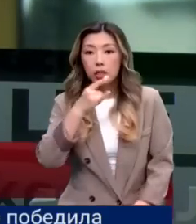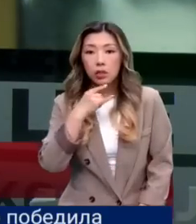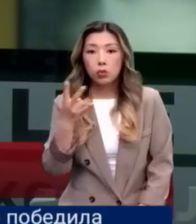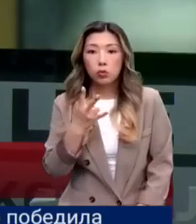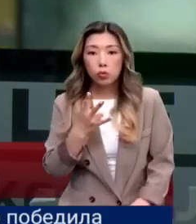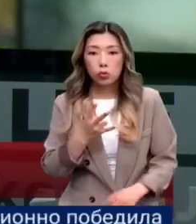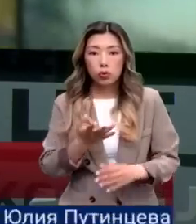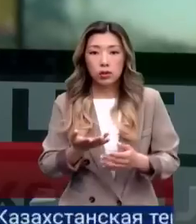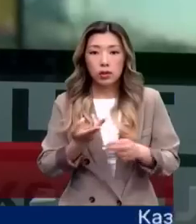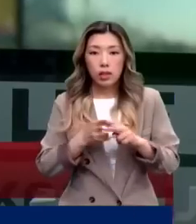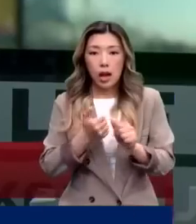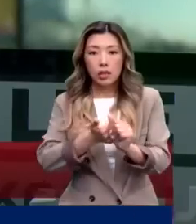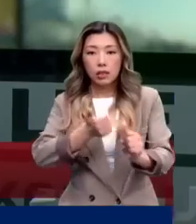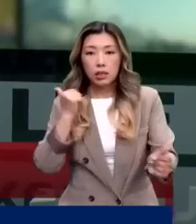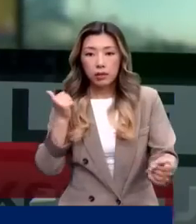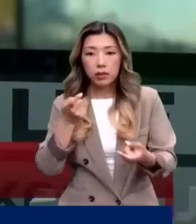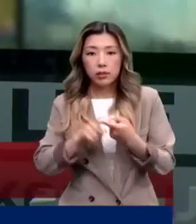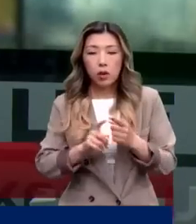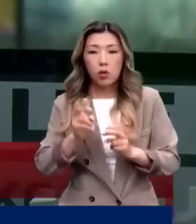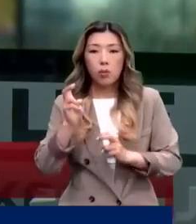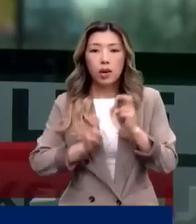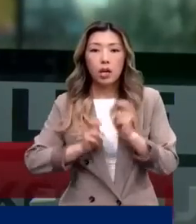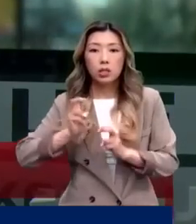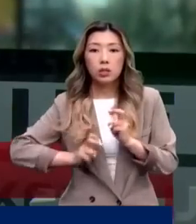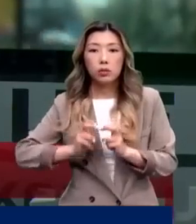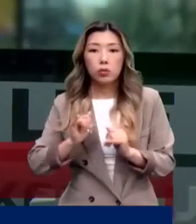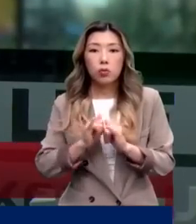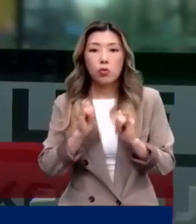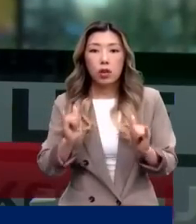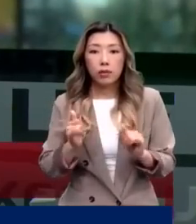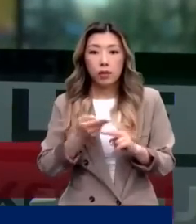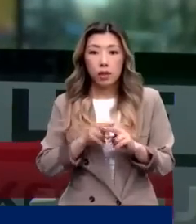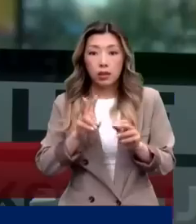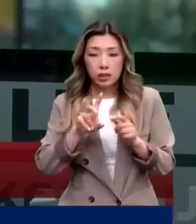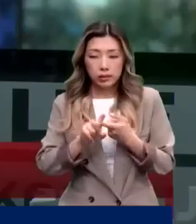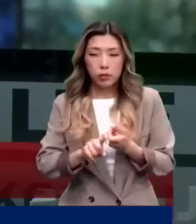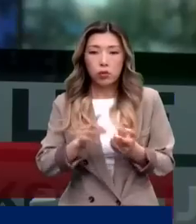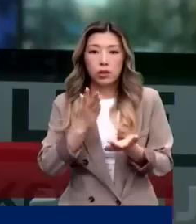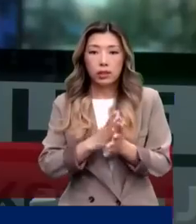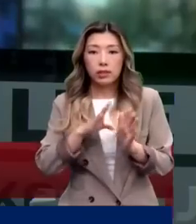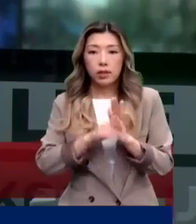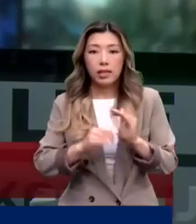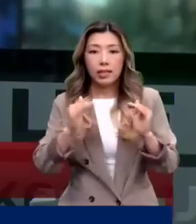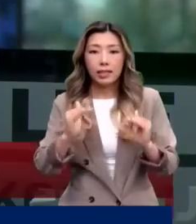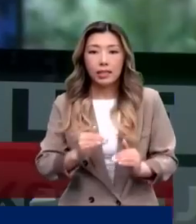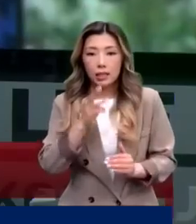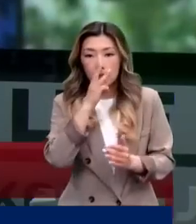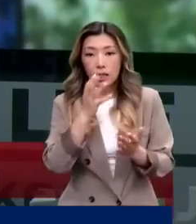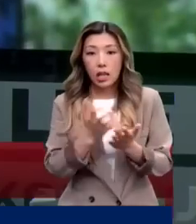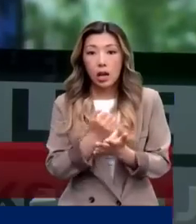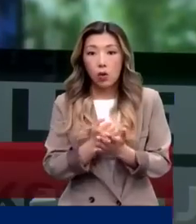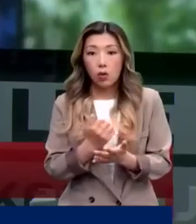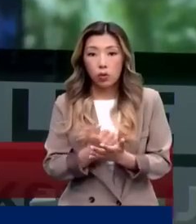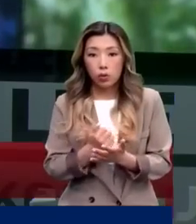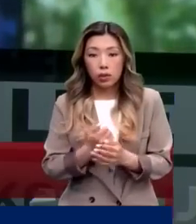это огромное отставание в уровне производительности? А это есть ведь причина низких доходов, говорят депутаты. Мажилисмен Айкын Конуров убежден,